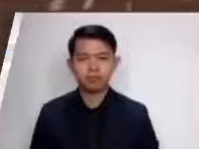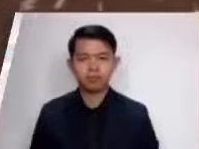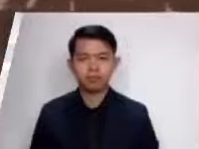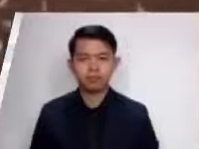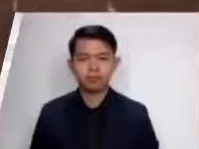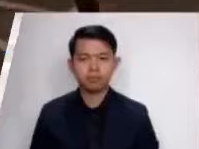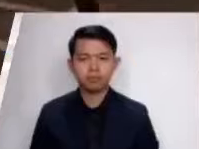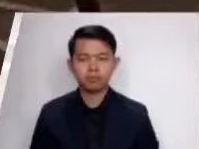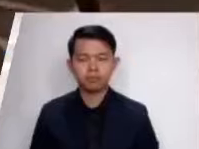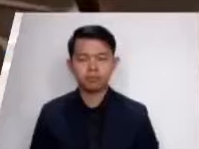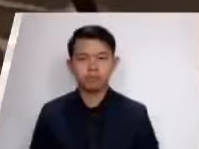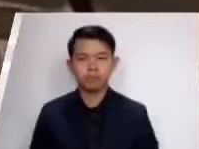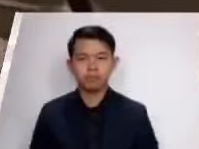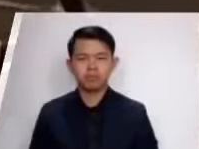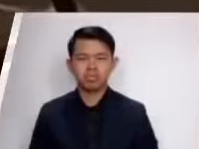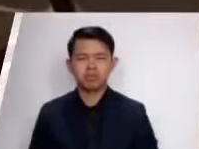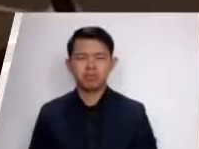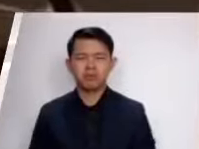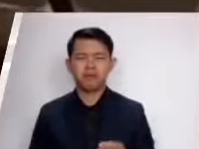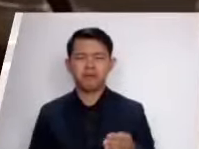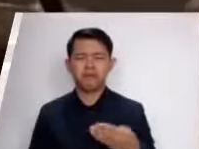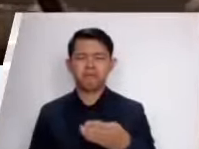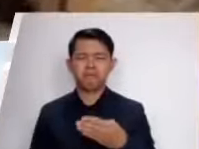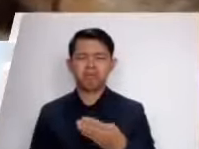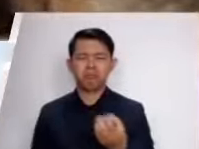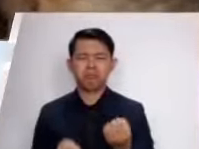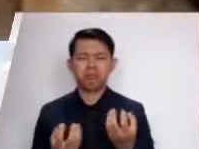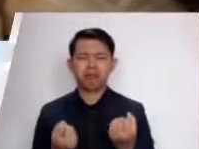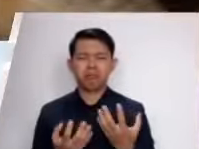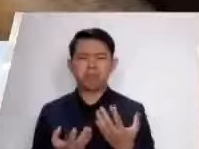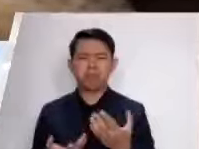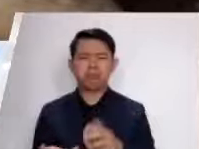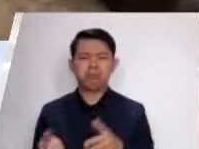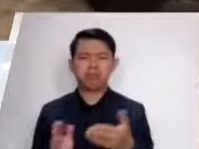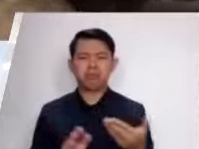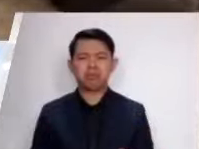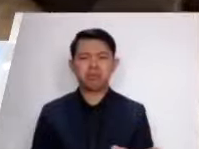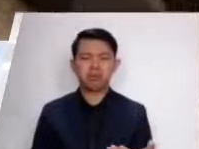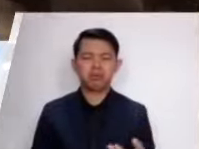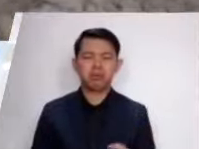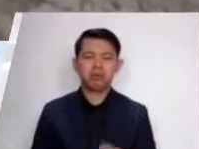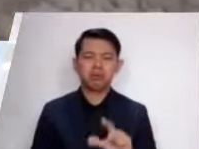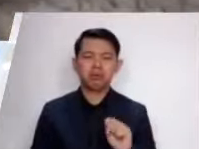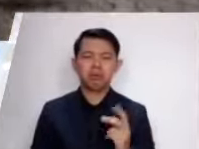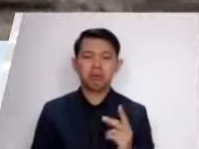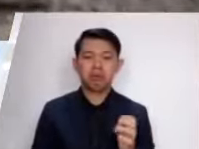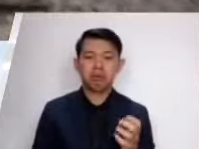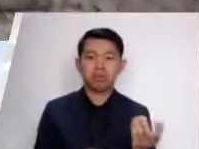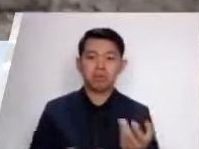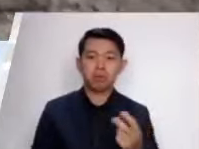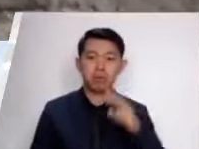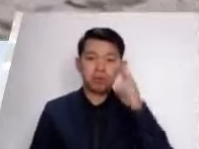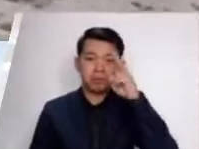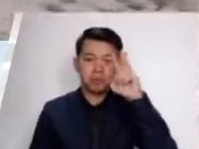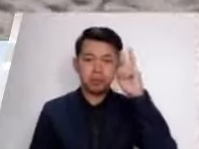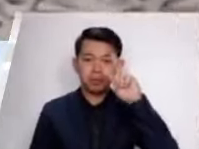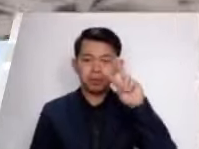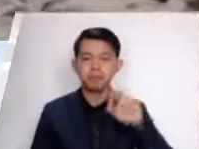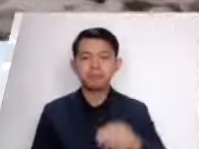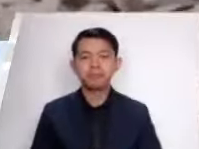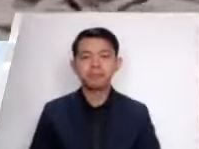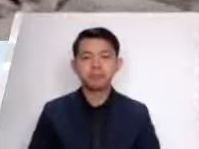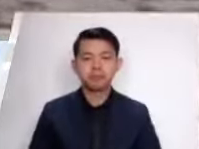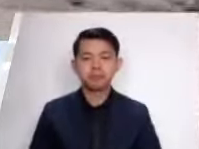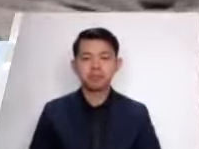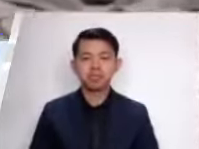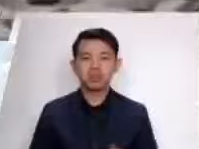Libo-libong ipatay na isda ang tumambad sa isang lawa sa Chihuahua State sa Mexico. Ang fish kill doon, dulot ng